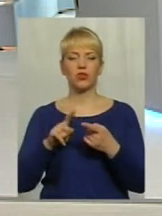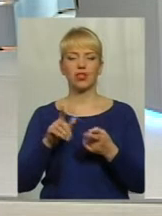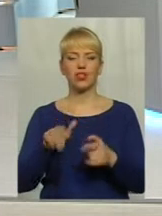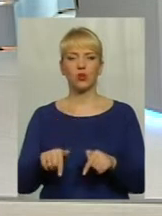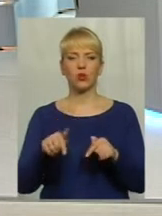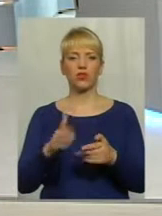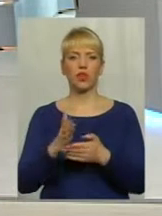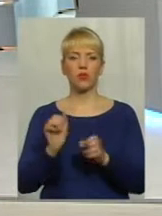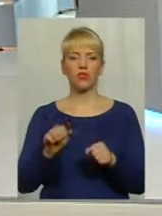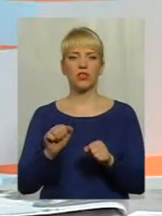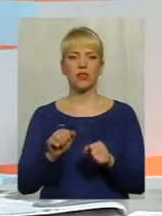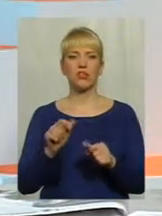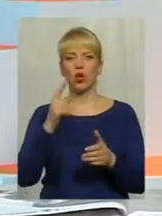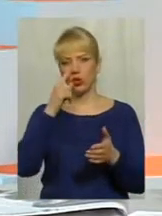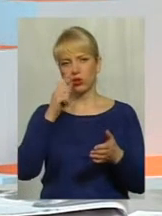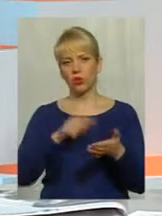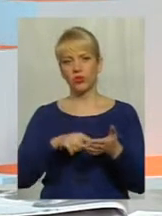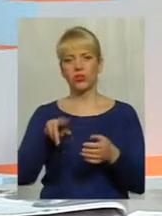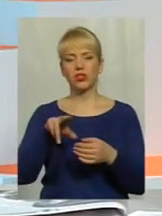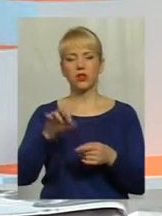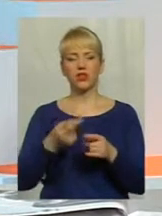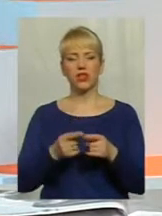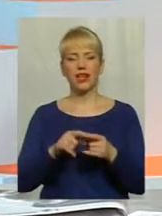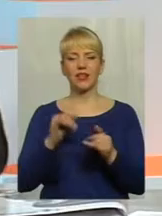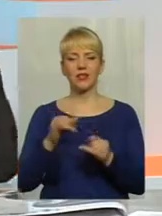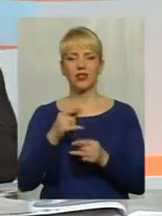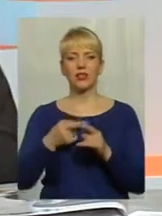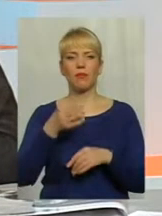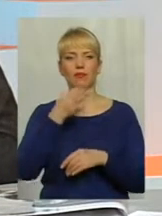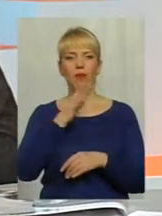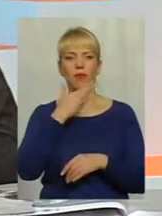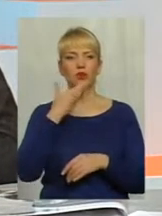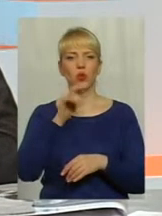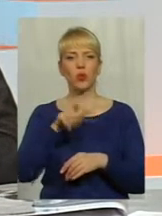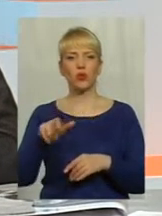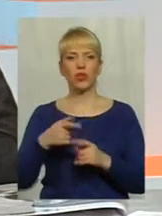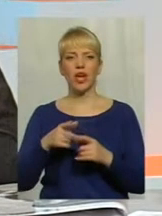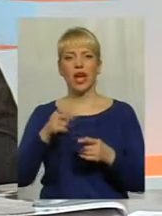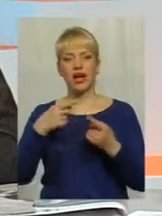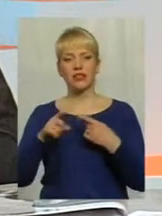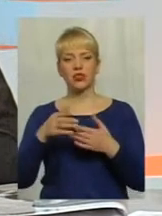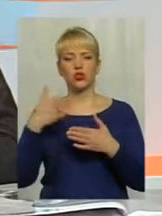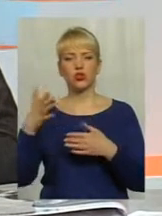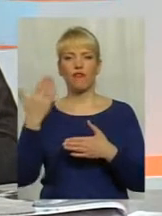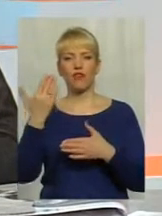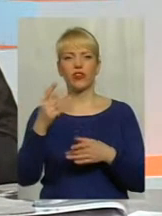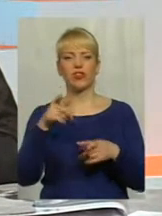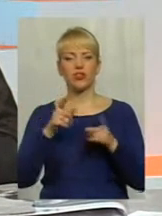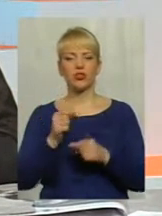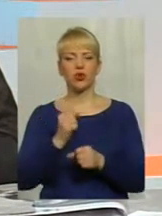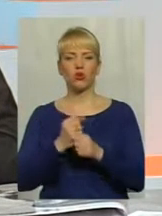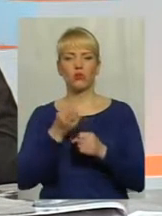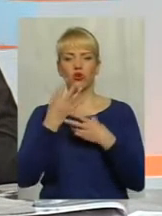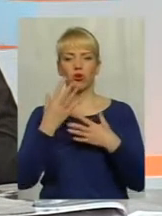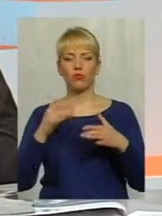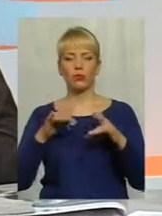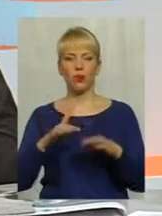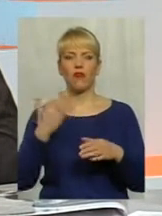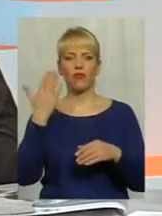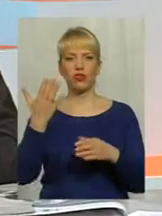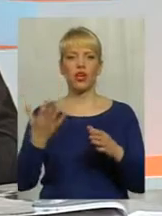історії. Це приваблює багатьох людей, а з іншої сторони, вони дійсно роблять добру справу. Вони допомагають врятувати